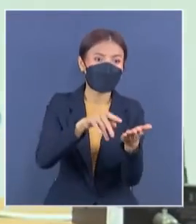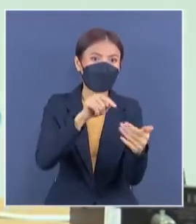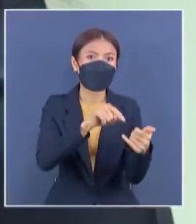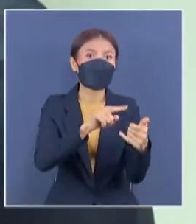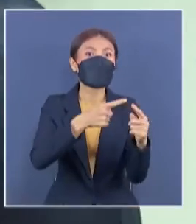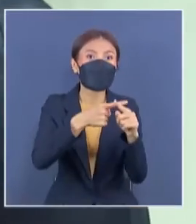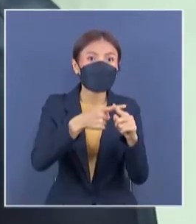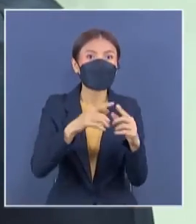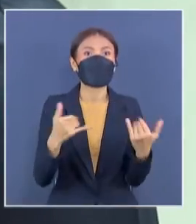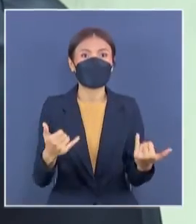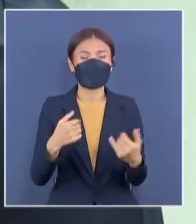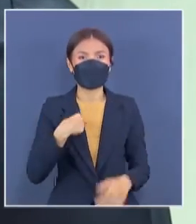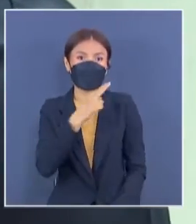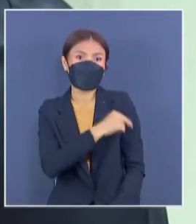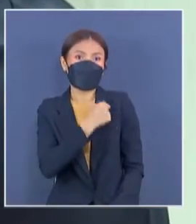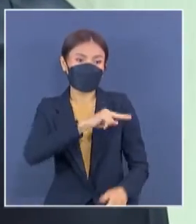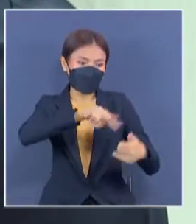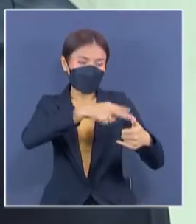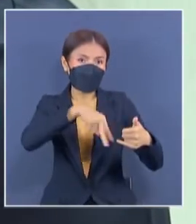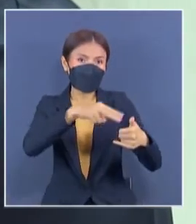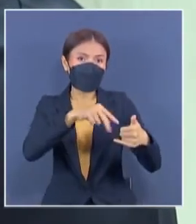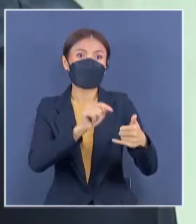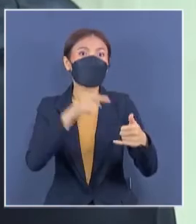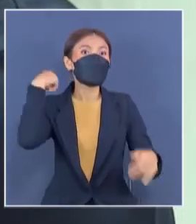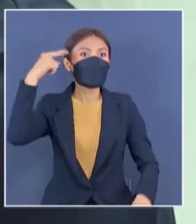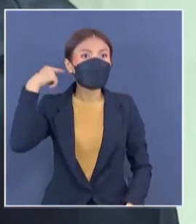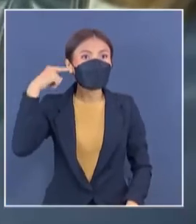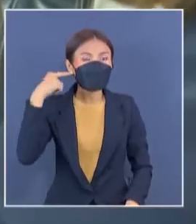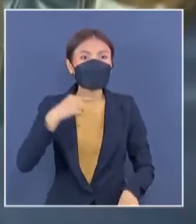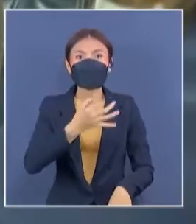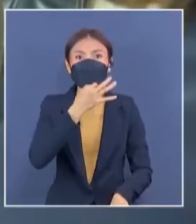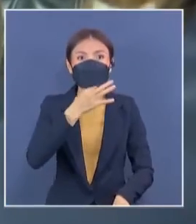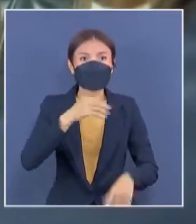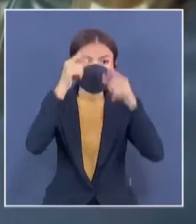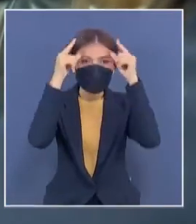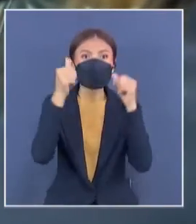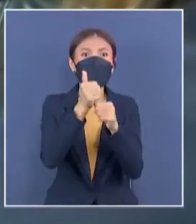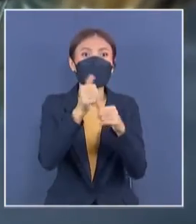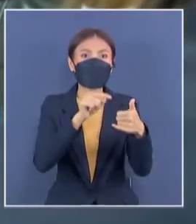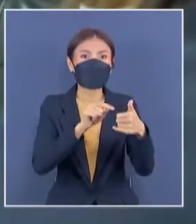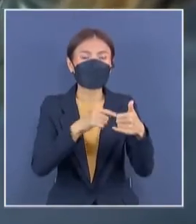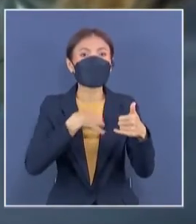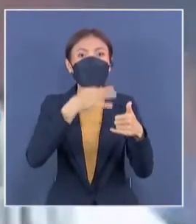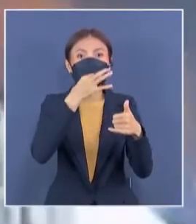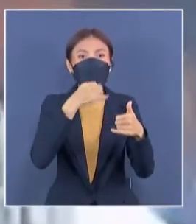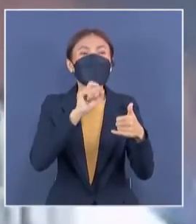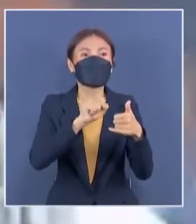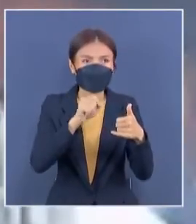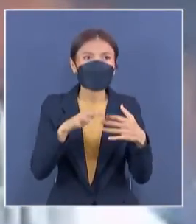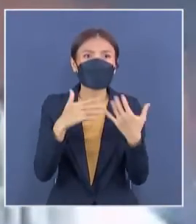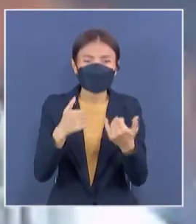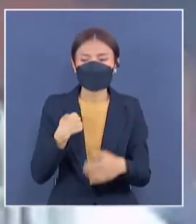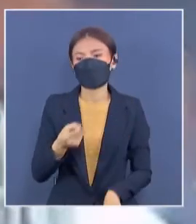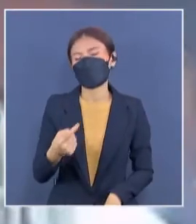การรักษาตัวไม่เกิน7วันแล้วก็ผู้เสียหายคือเป็นผู้ช่วยพยาบาลเนี่ยเขาไม่ติดใจเอาความนะครับก็เลยมีการเปรียบเทียบปรับในชั้นสอบสว